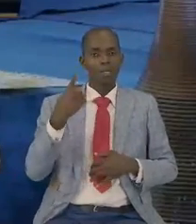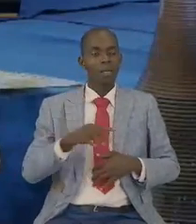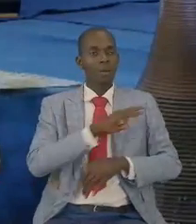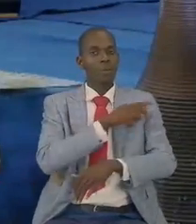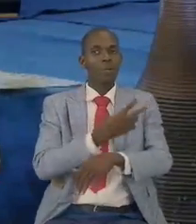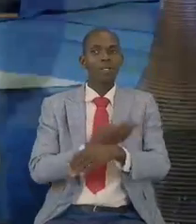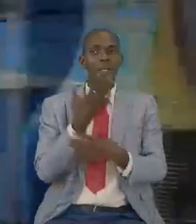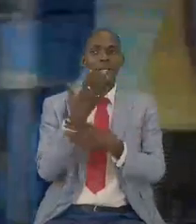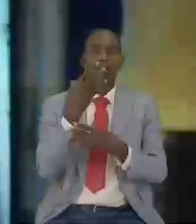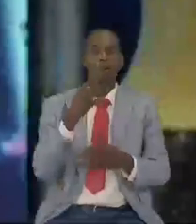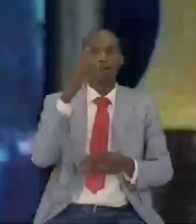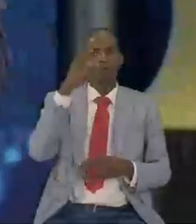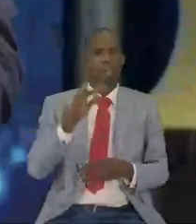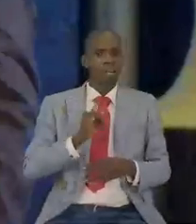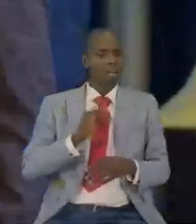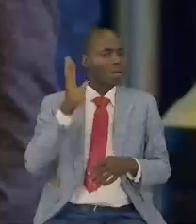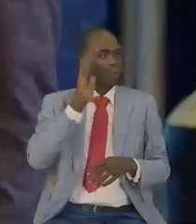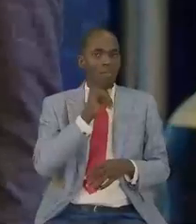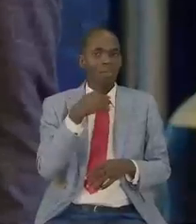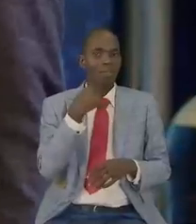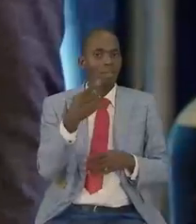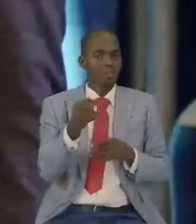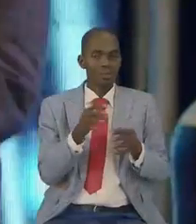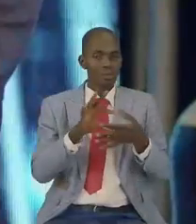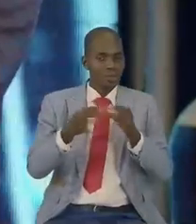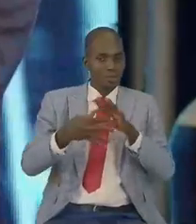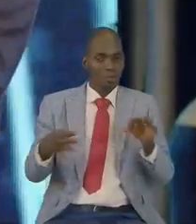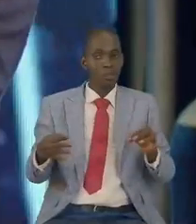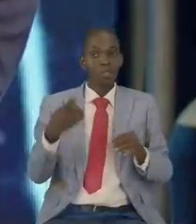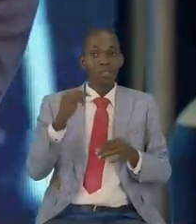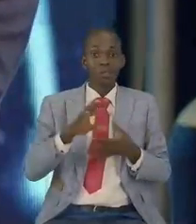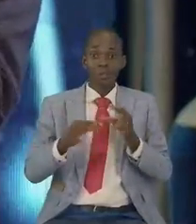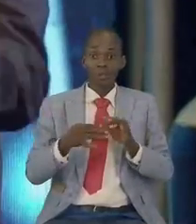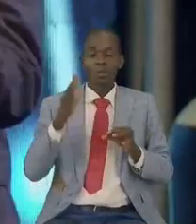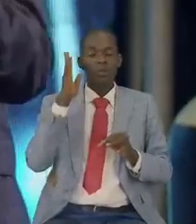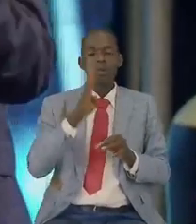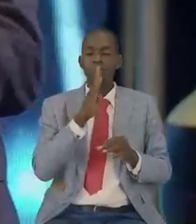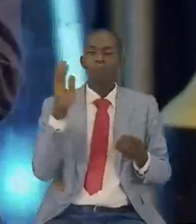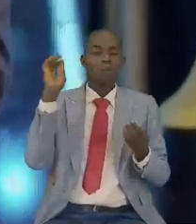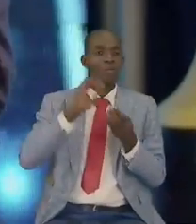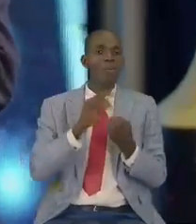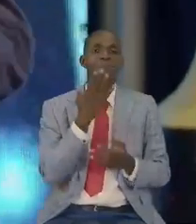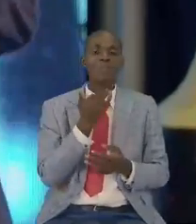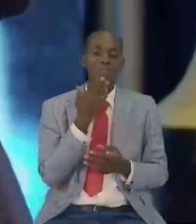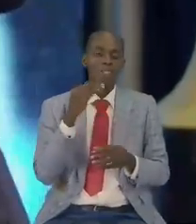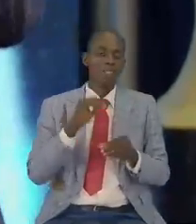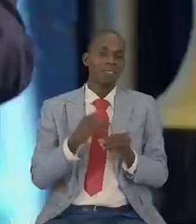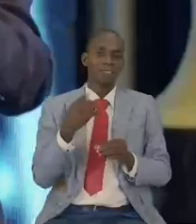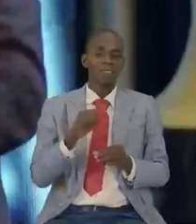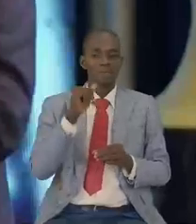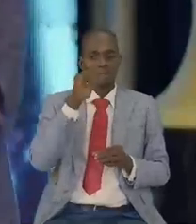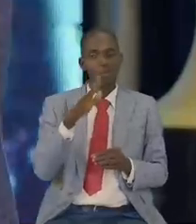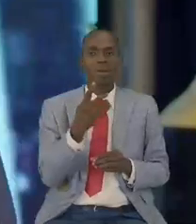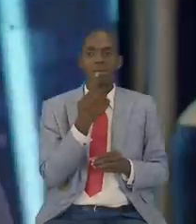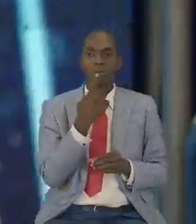Dieu. Je ne vais pas vous raconter l'histoire. L'histoire sera plus douce dans sa bouche. Mrs. Ifonaya,